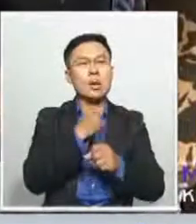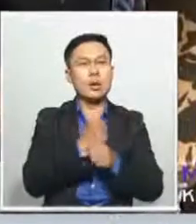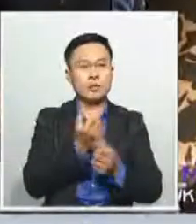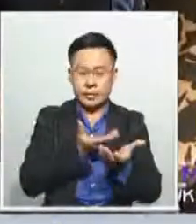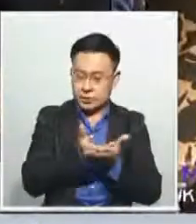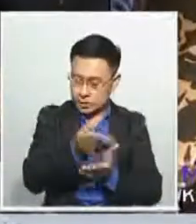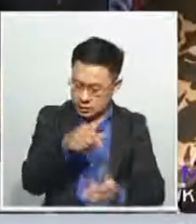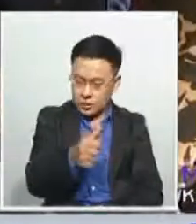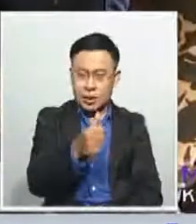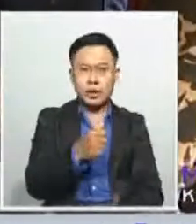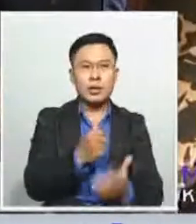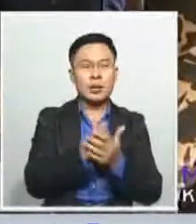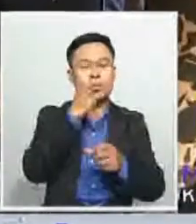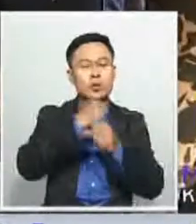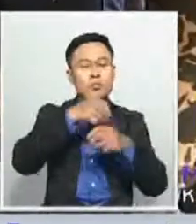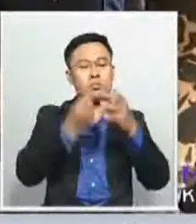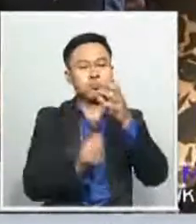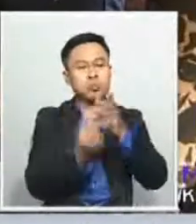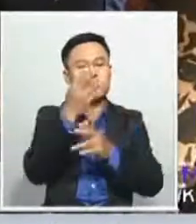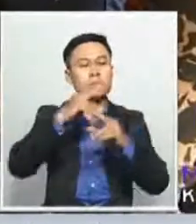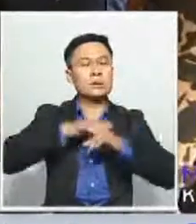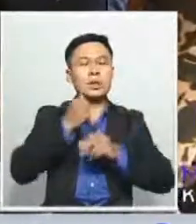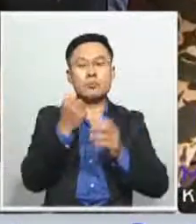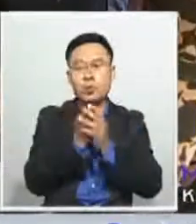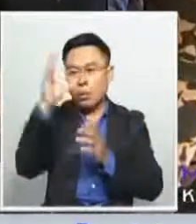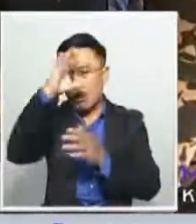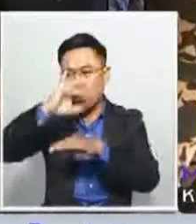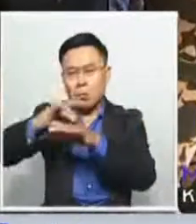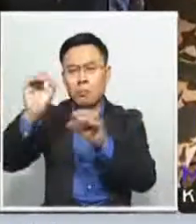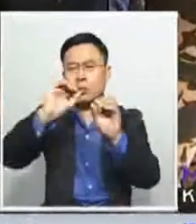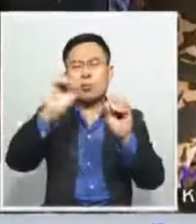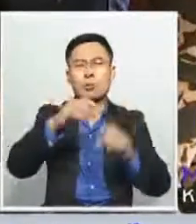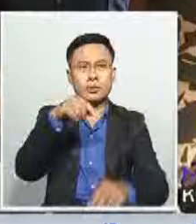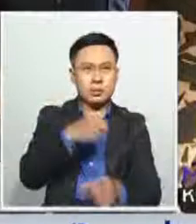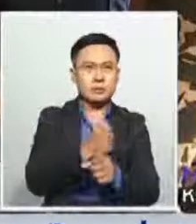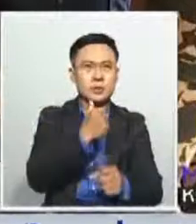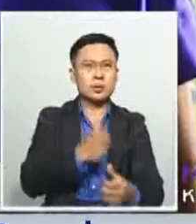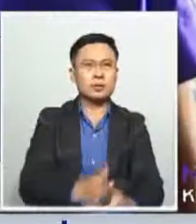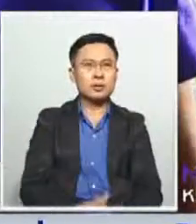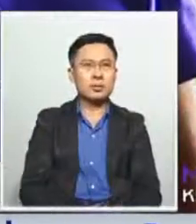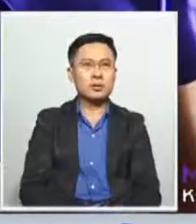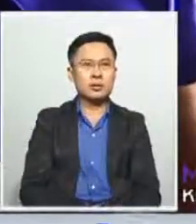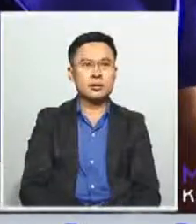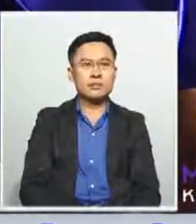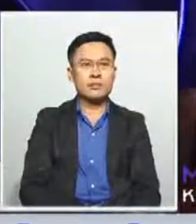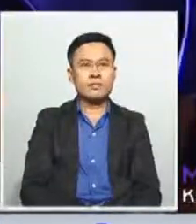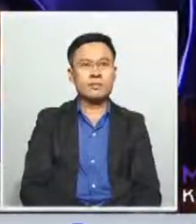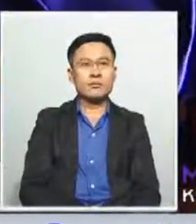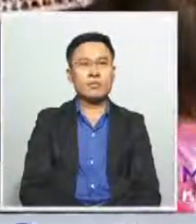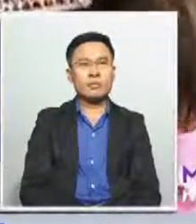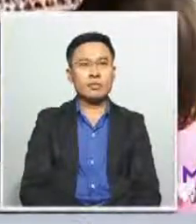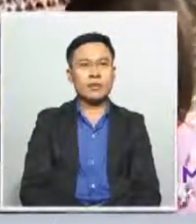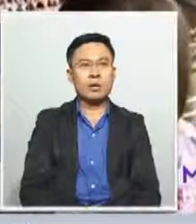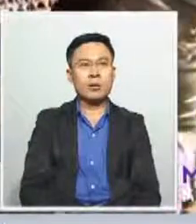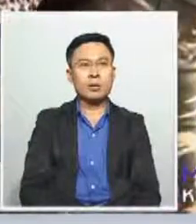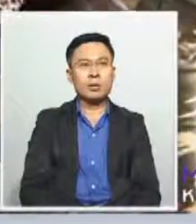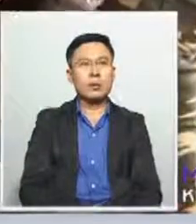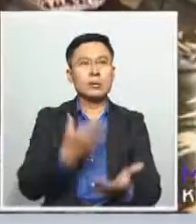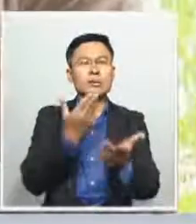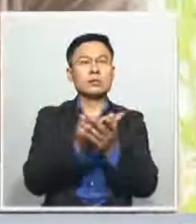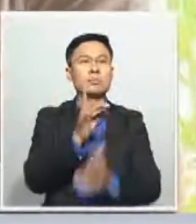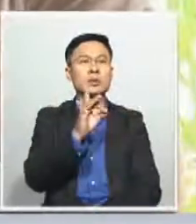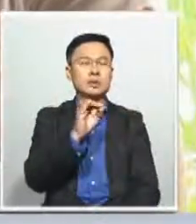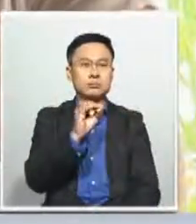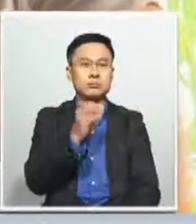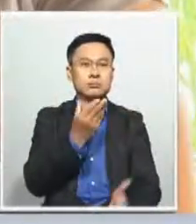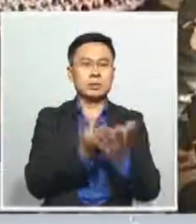อที่นี่ได ้เพาะเองได้แล้ว ได้ ค่ะ โอ้โหนี่เพาะเห็ดขอนได้เก่งมาก แล้วอย่าง น ี้โลละเท่าไหร่คะแม ่โลละ80บาท